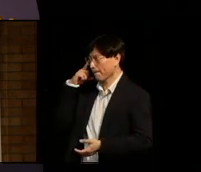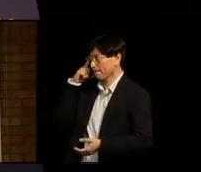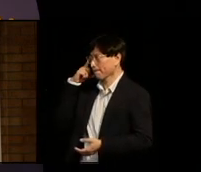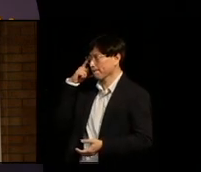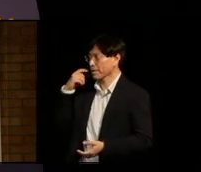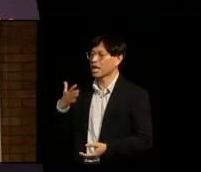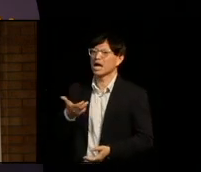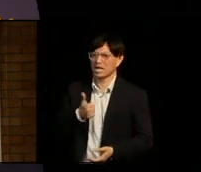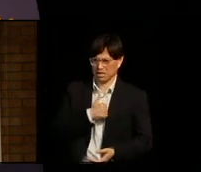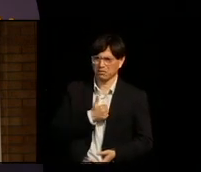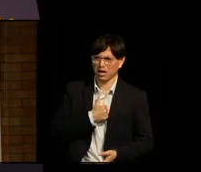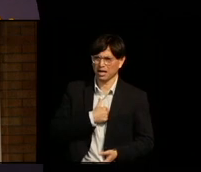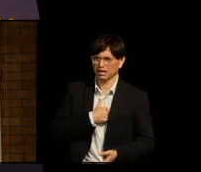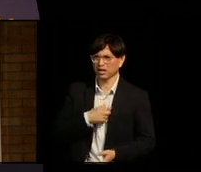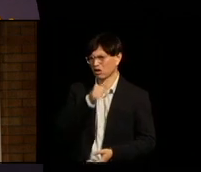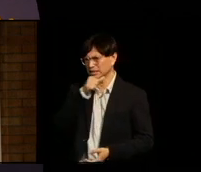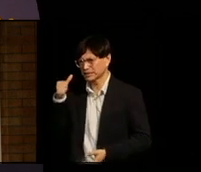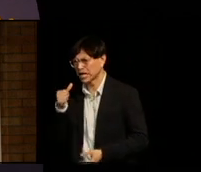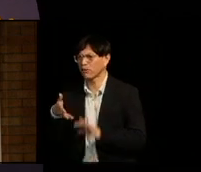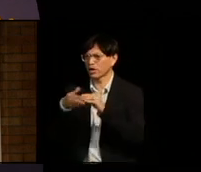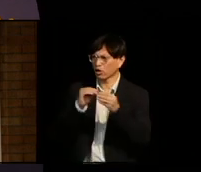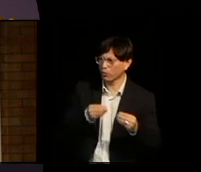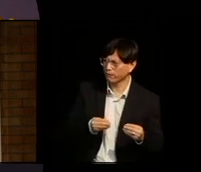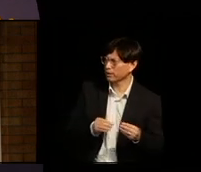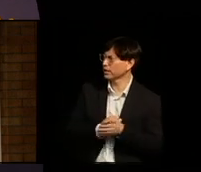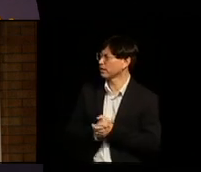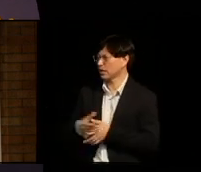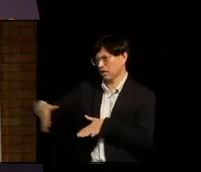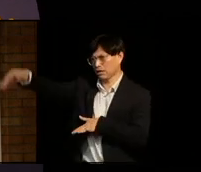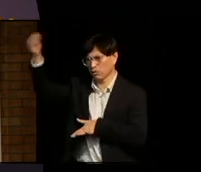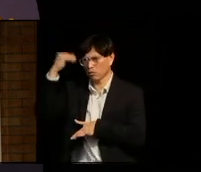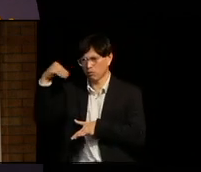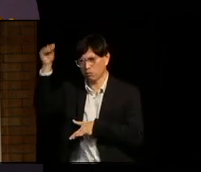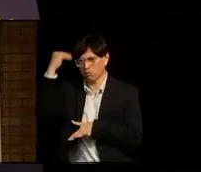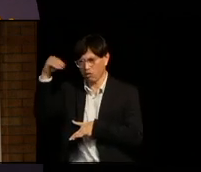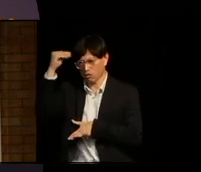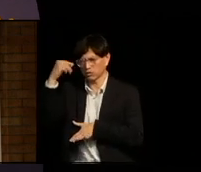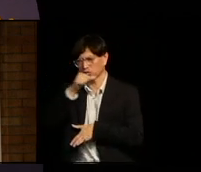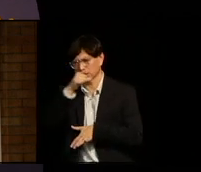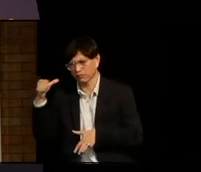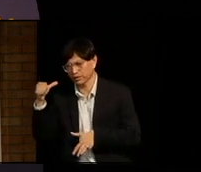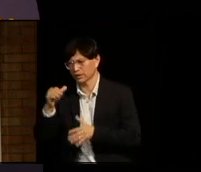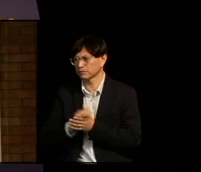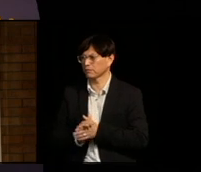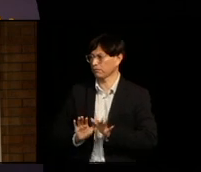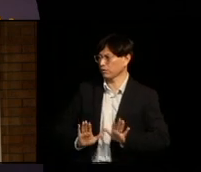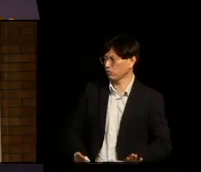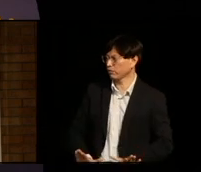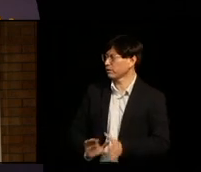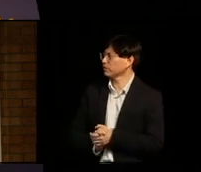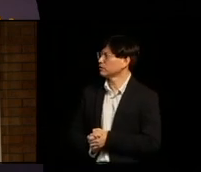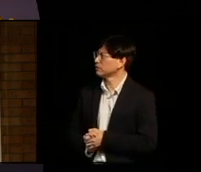rimangono pratiche cioè proprio un Come fare che penso che possa tornarvi utile mi soffermo